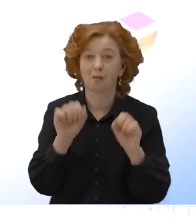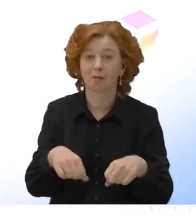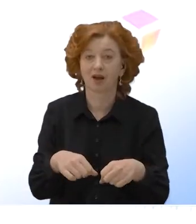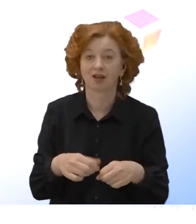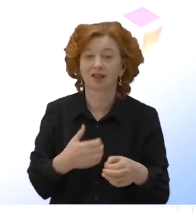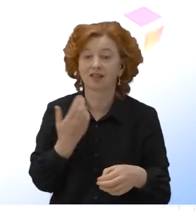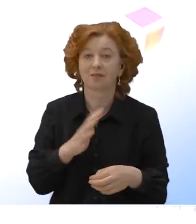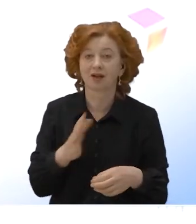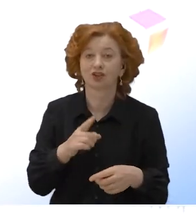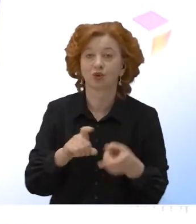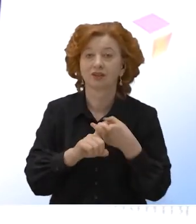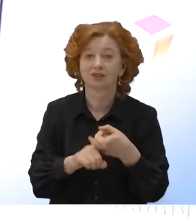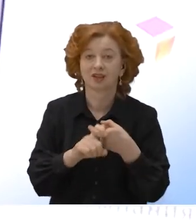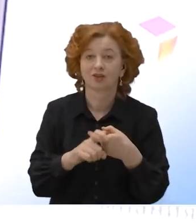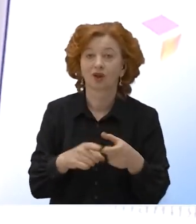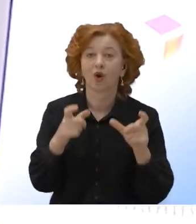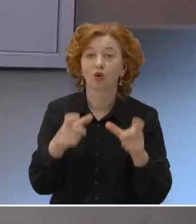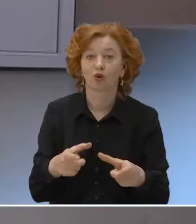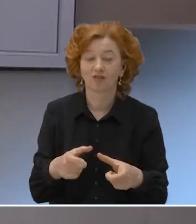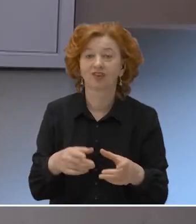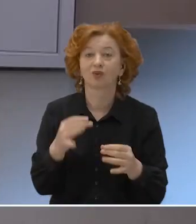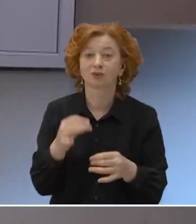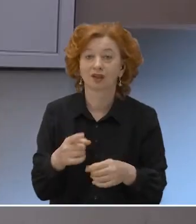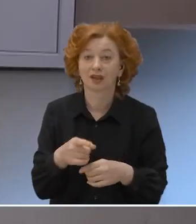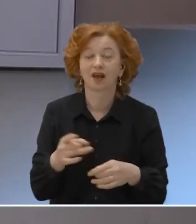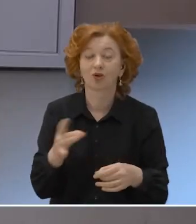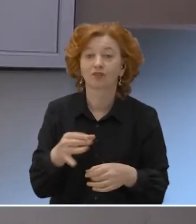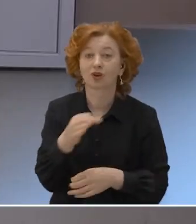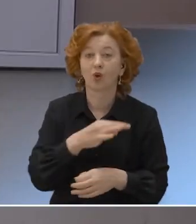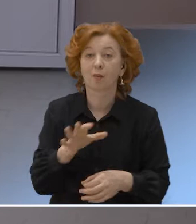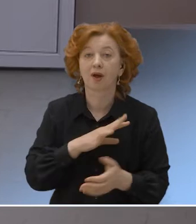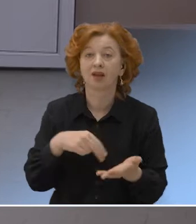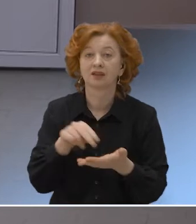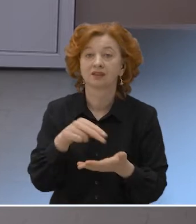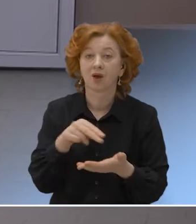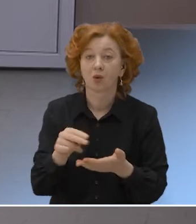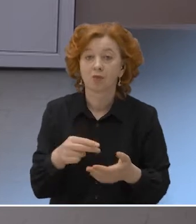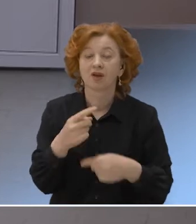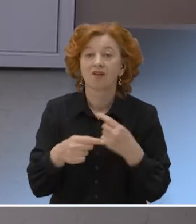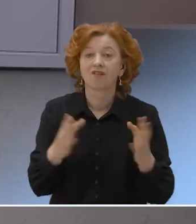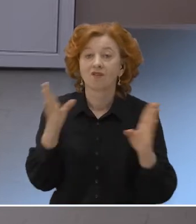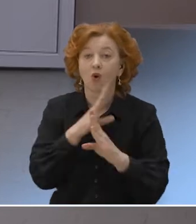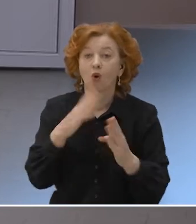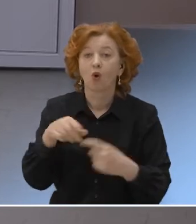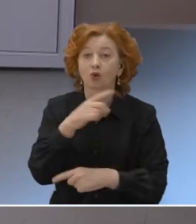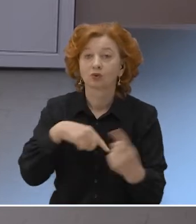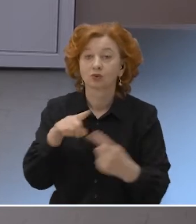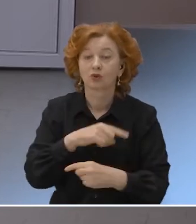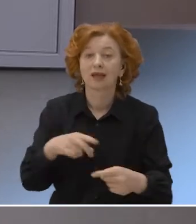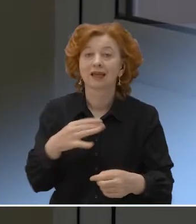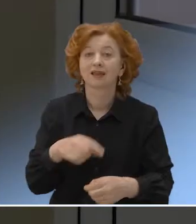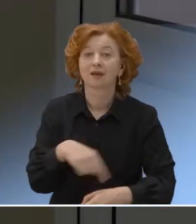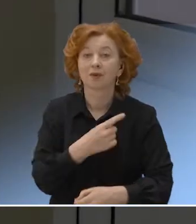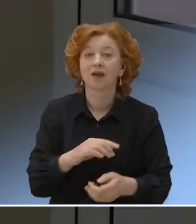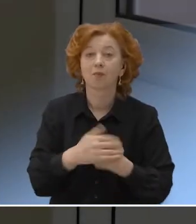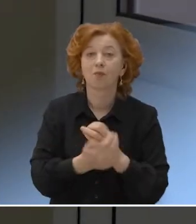Могу не бояться, что заражусь коронавирусом. Ранее для школ Ростовской области были закуплены рециркуляторы воздуха и бесконтактные